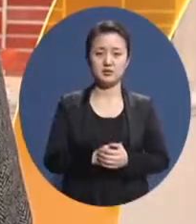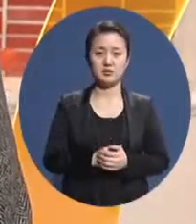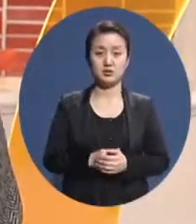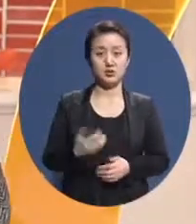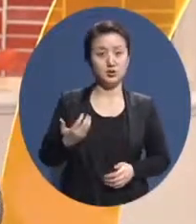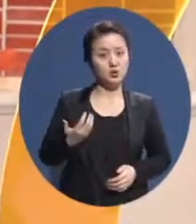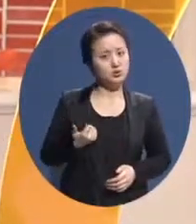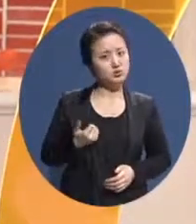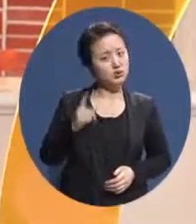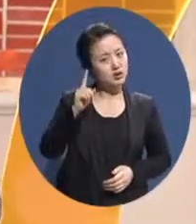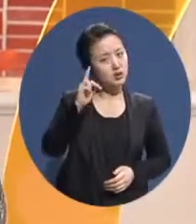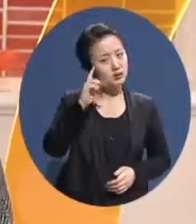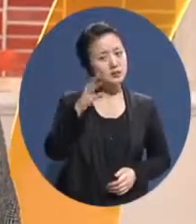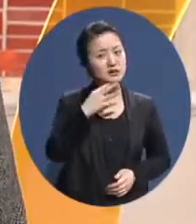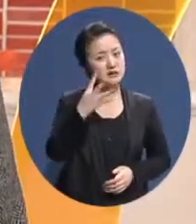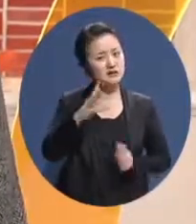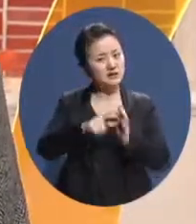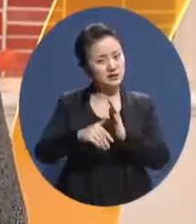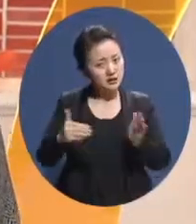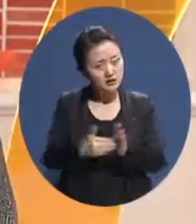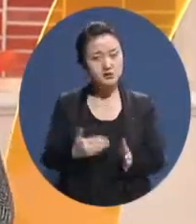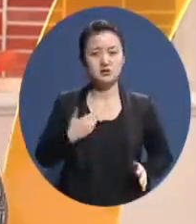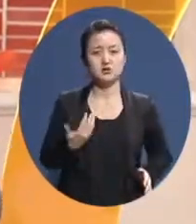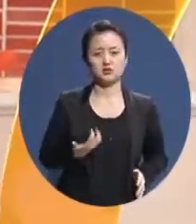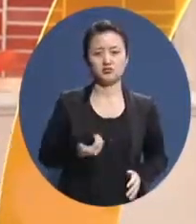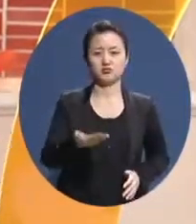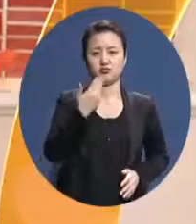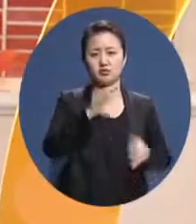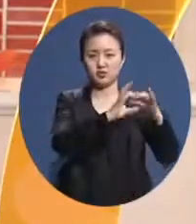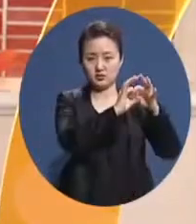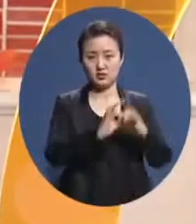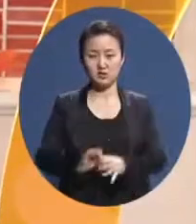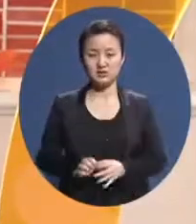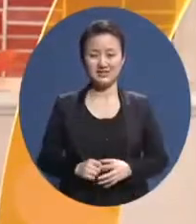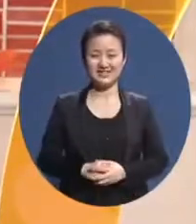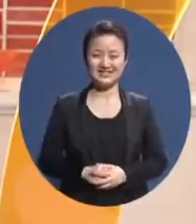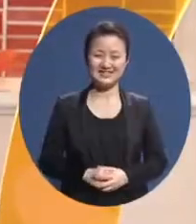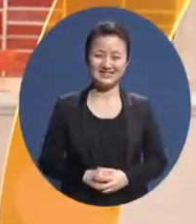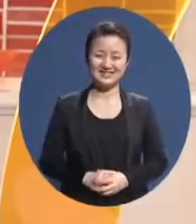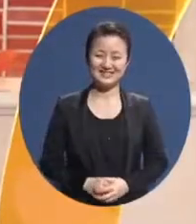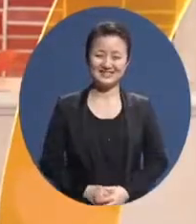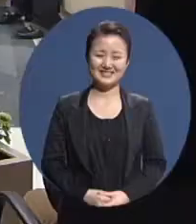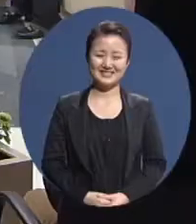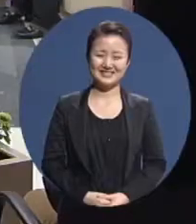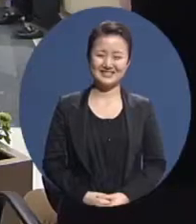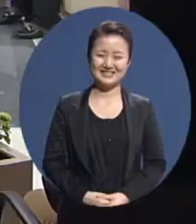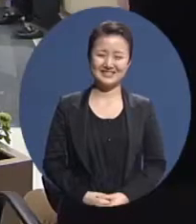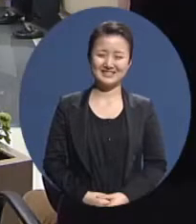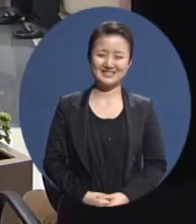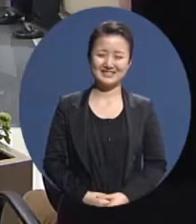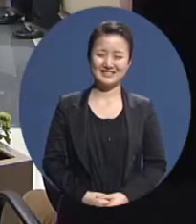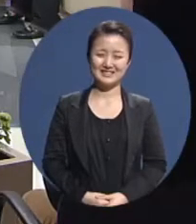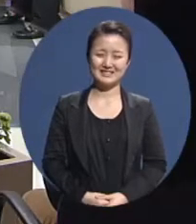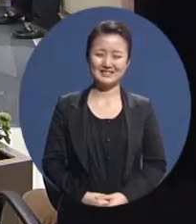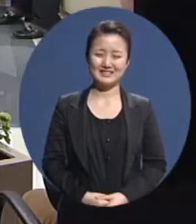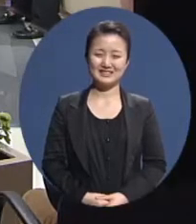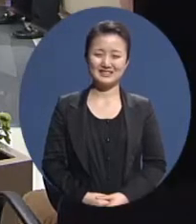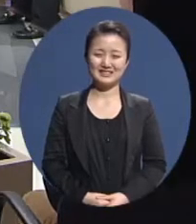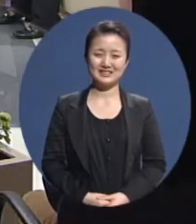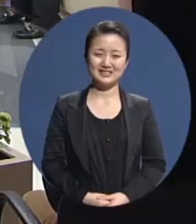먹었습니다. 왜냐 안 먹으니까 도저히 뭐 그 당시는 예, 우유도 없고 그 당시는 얼레리꼴입니다 정말. 예